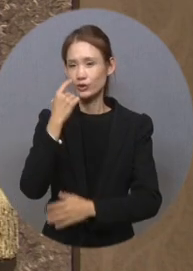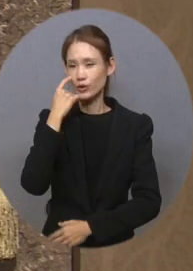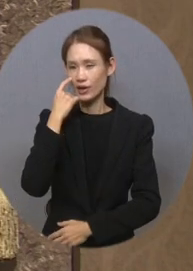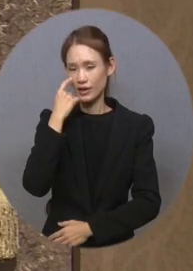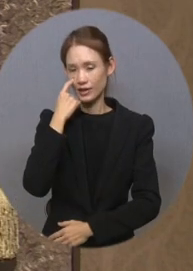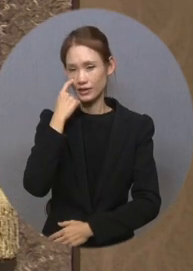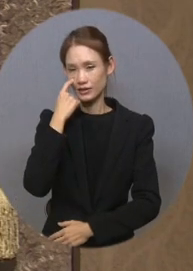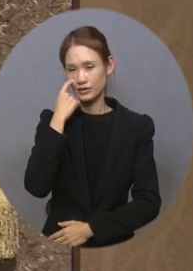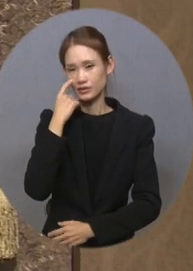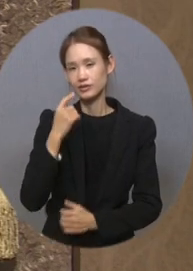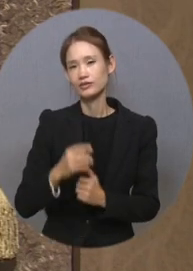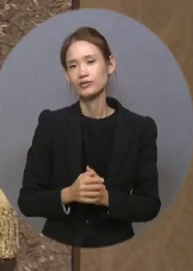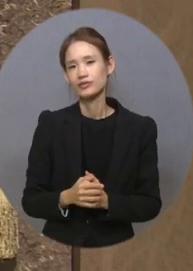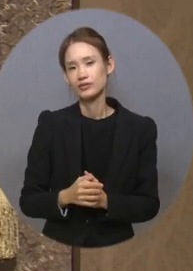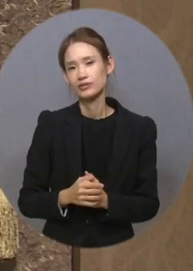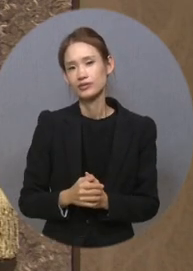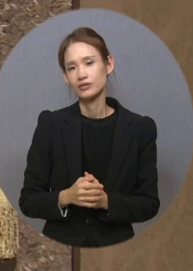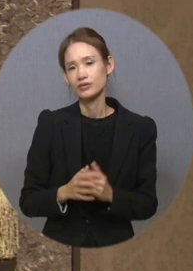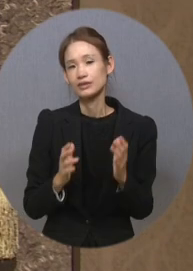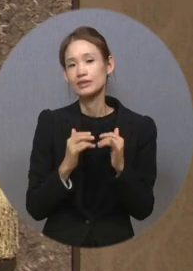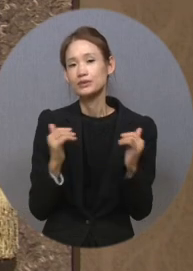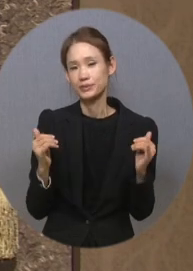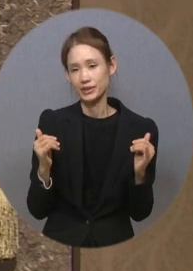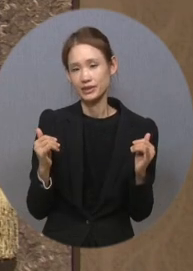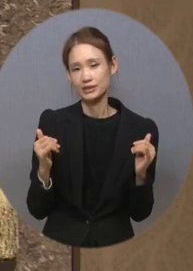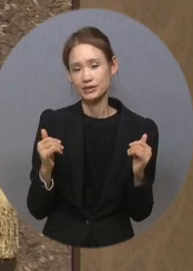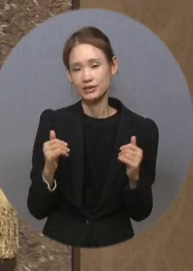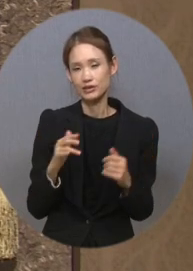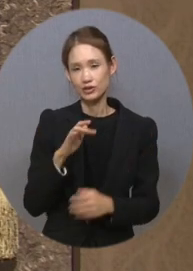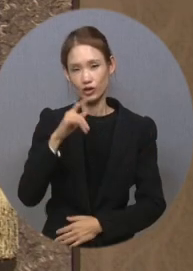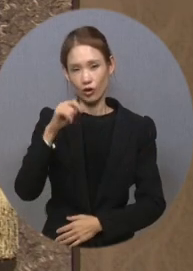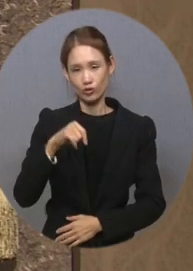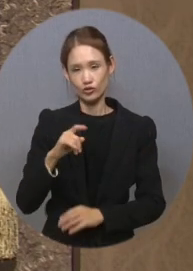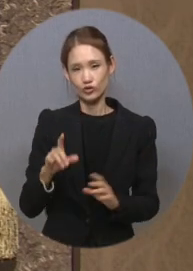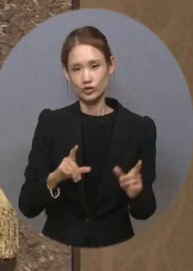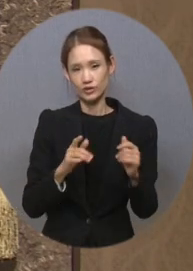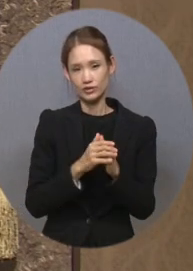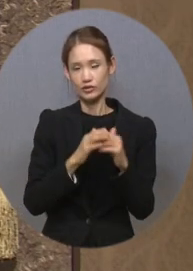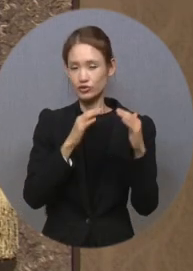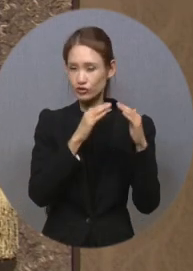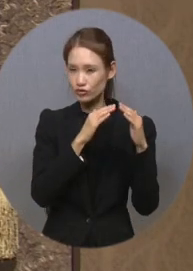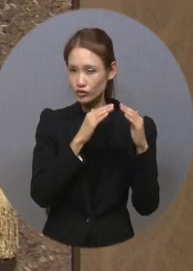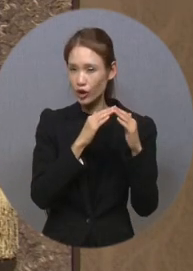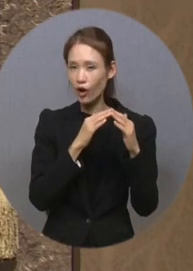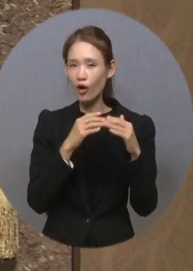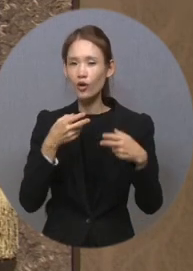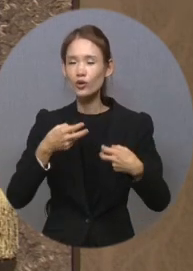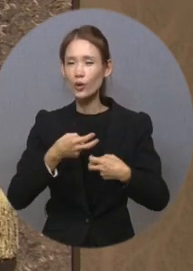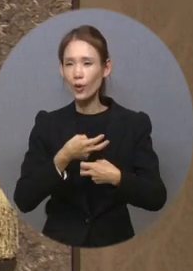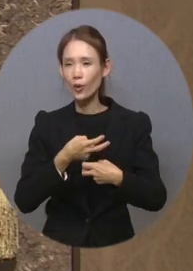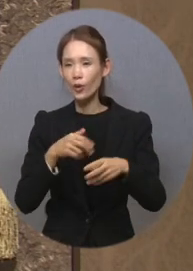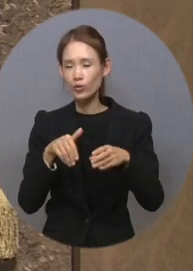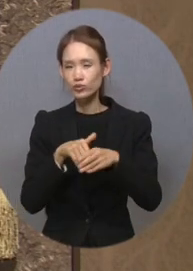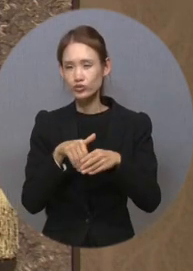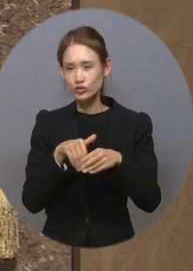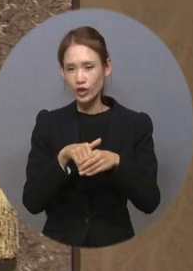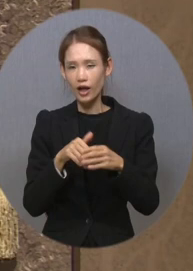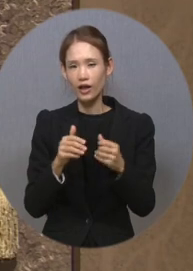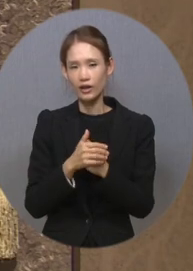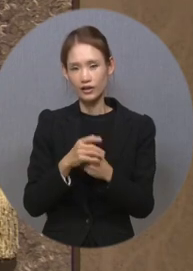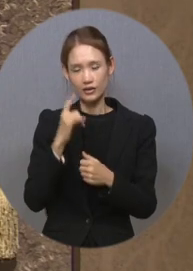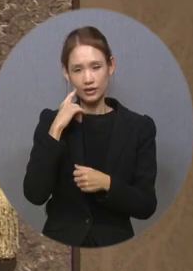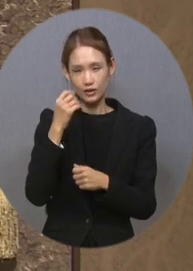좀 해야 되겠고요. 네. 그다음 우리 시민들 정주 생활 여러 가지 주거 문제, 교통 문제, 문화